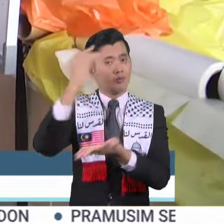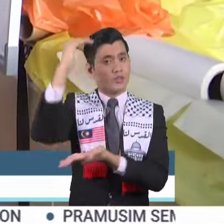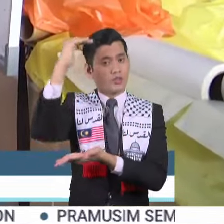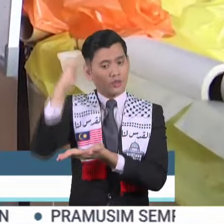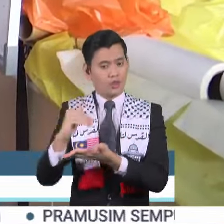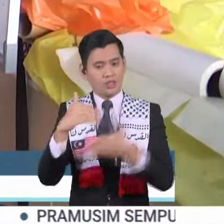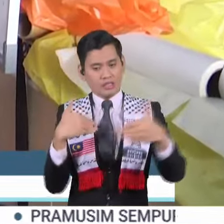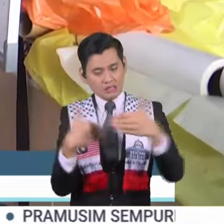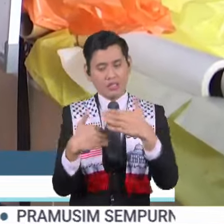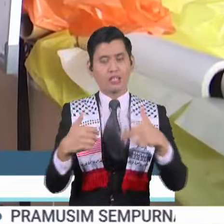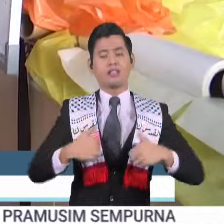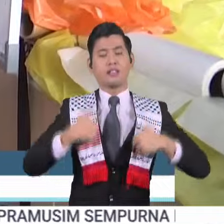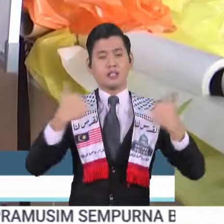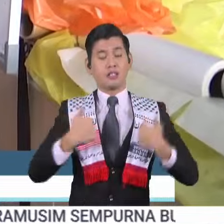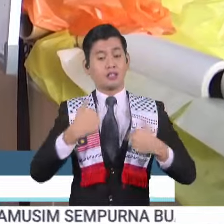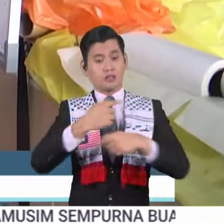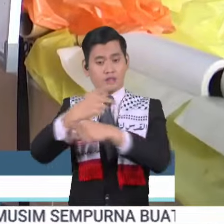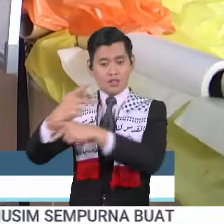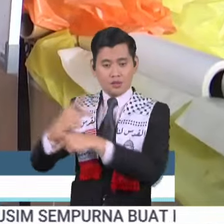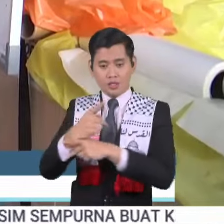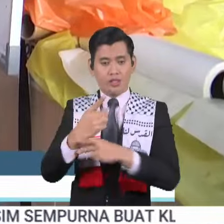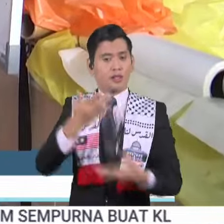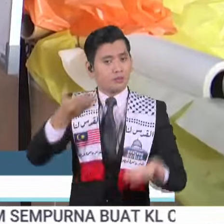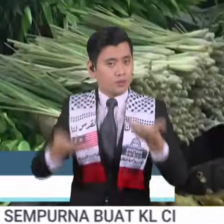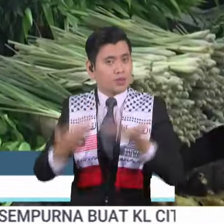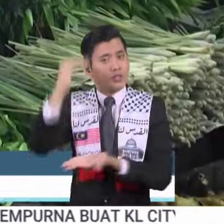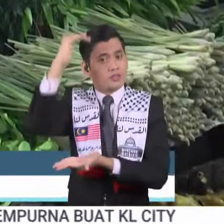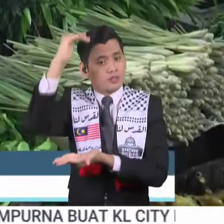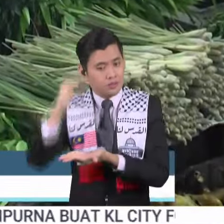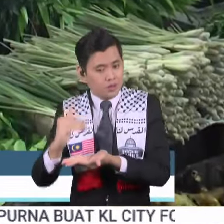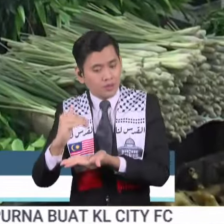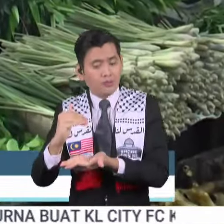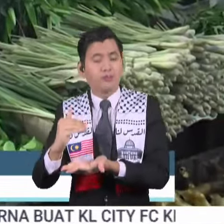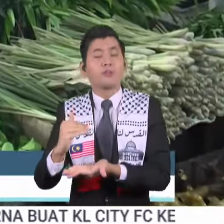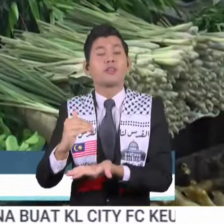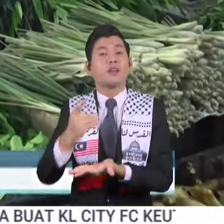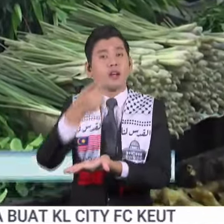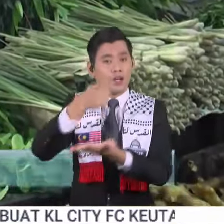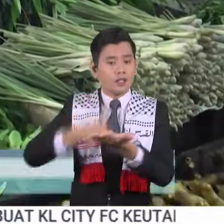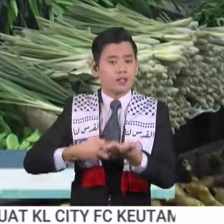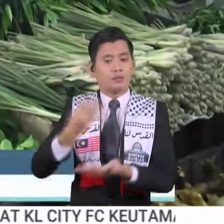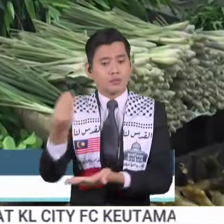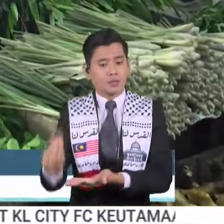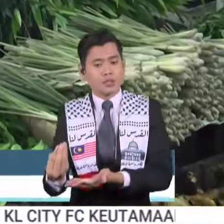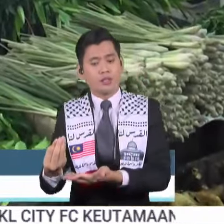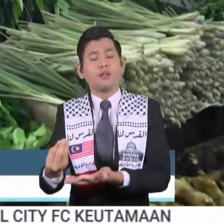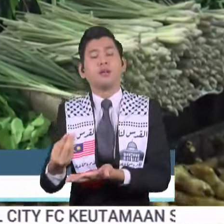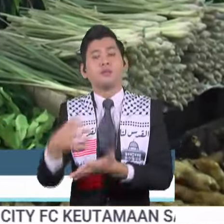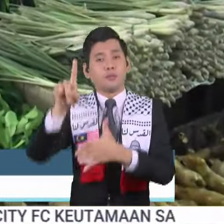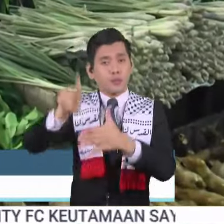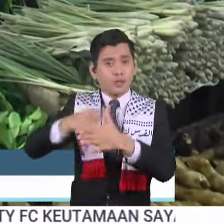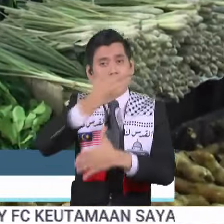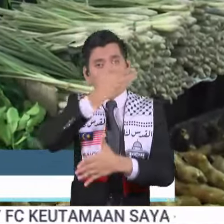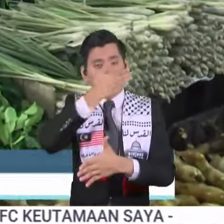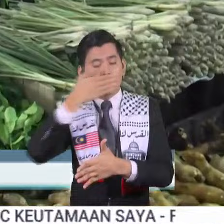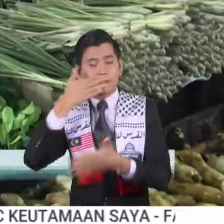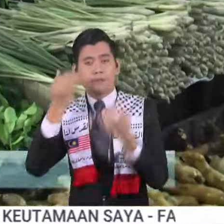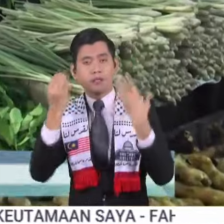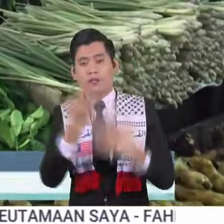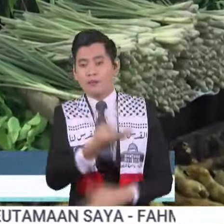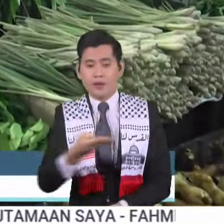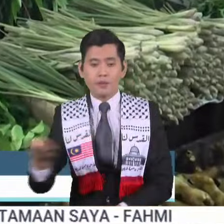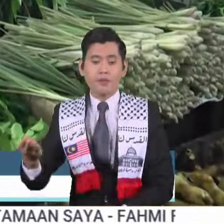Dekat nak raya kan. Mungkin kawalan, mungkin turun sikit ya. Harga memang banyak murah sekarang ni. Harga turun bulan puasa lagi turun ni barang. Barang lagi turun